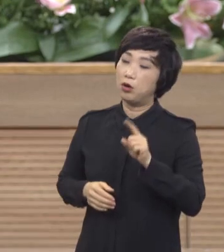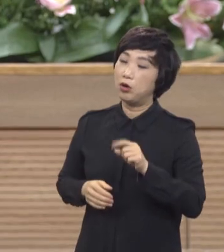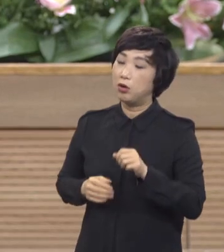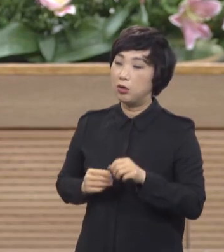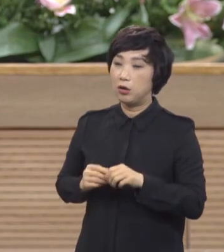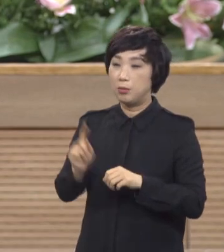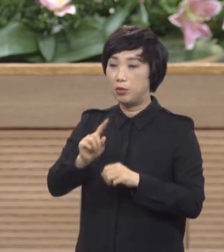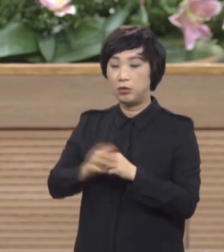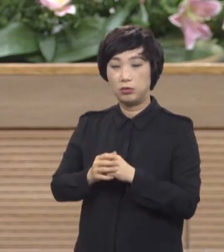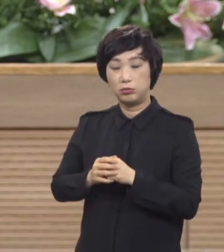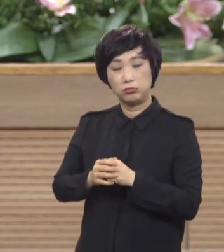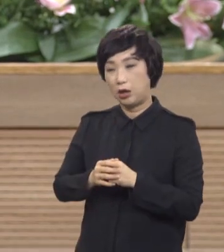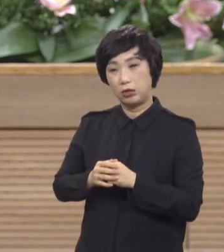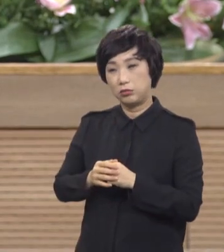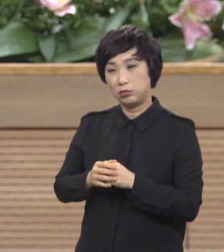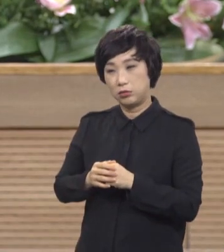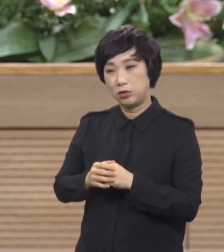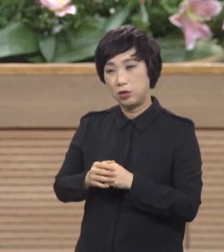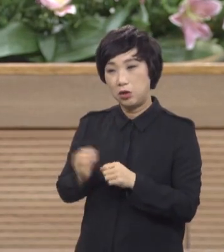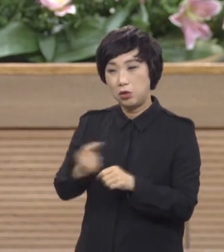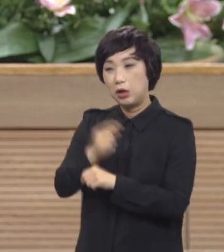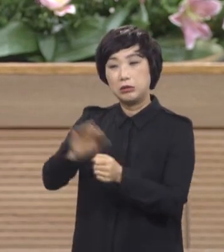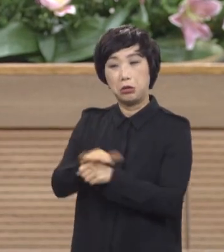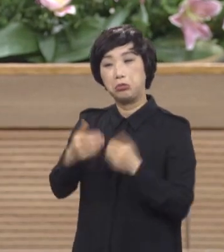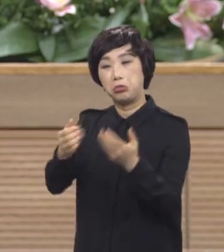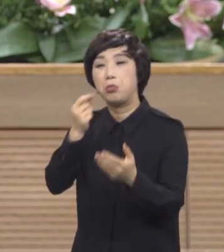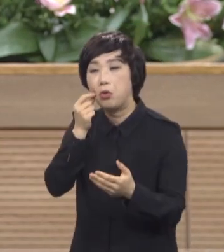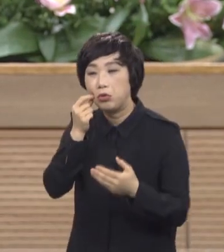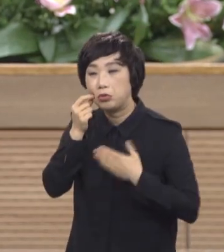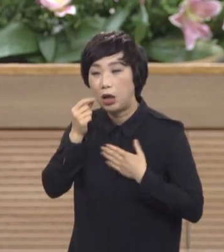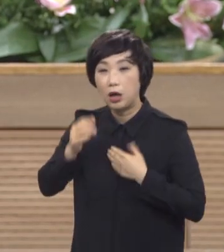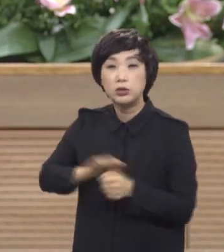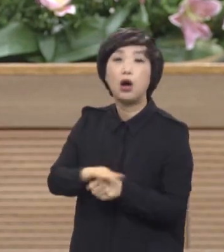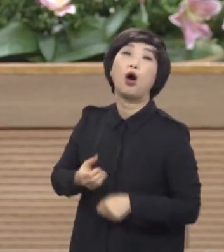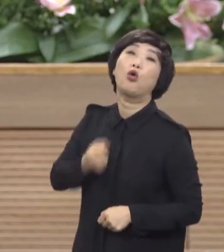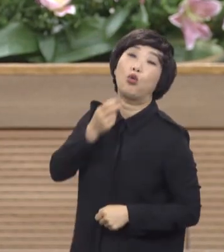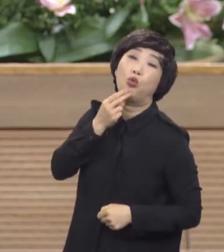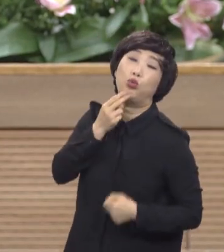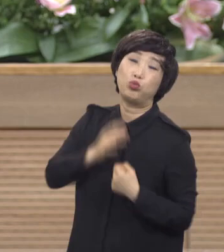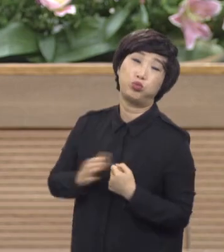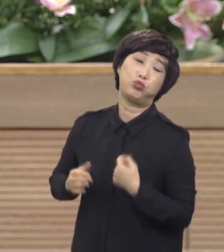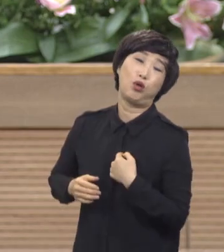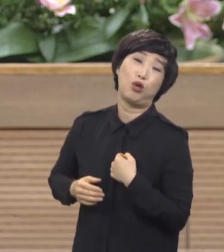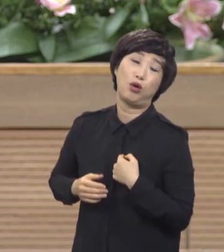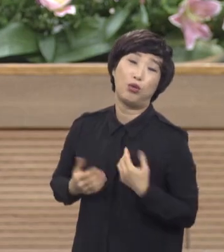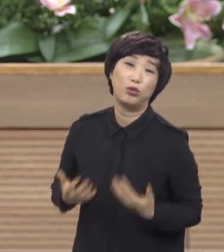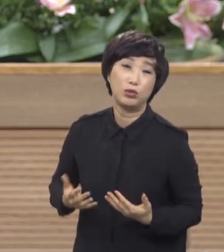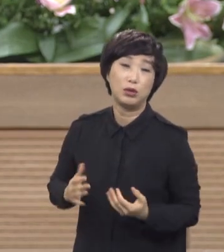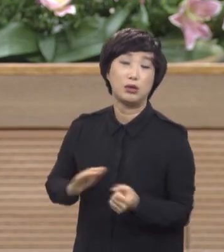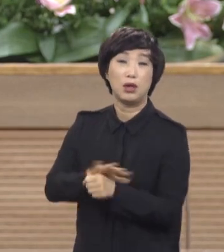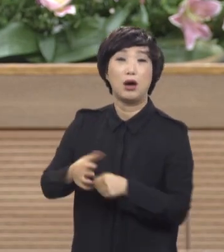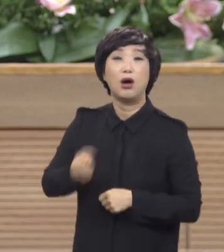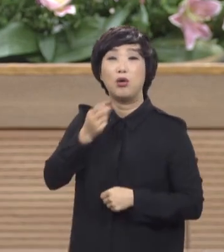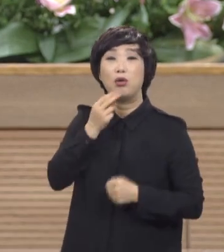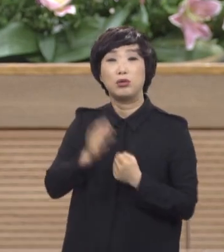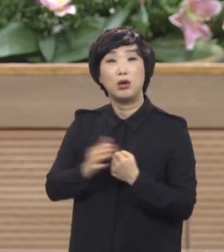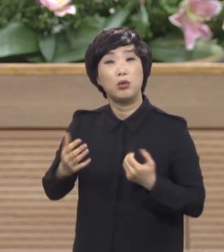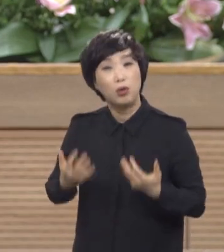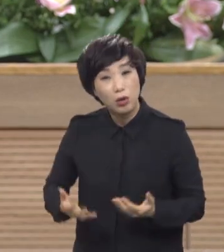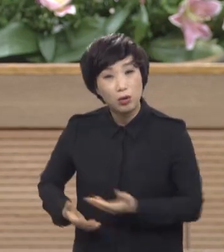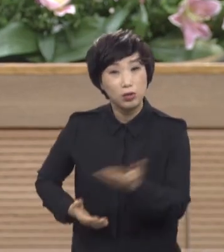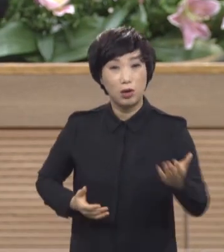이상의 사랑은 줄 수 없어 내게 사랑이 없기 때문에 내게 사랑이 없기 때문에